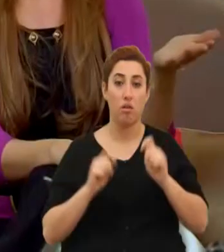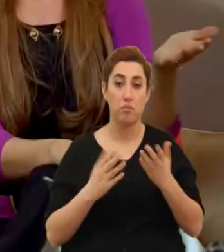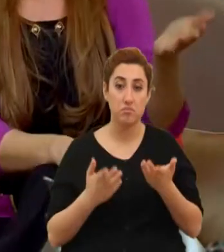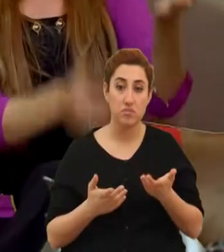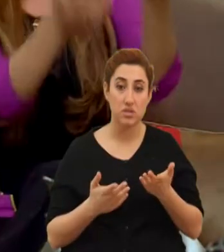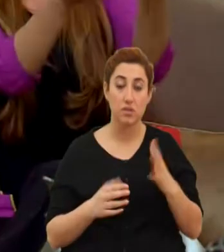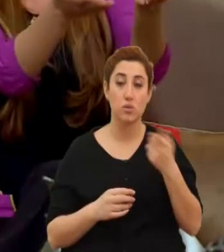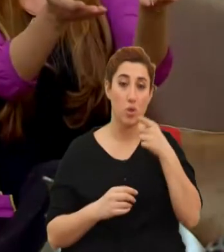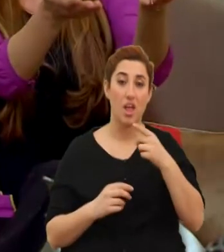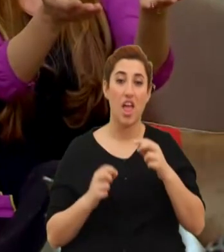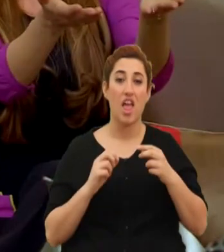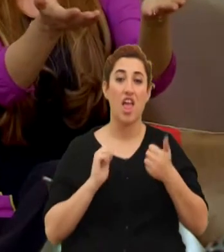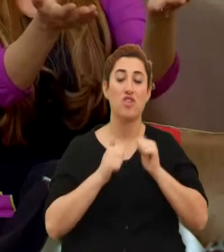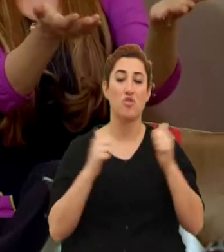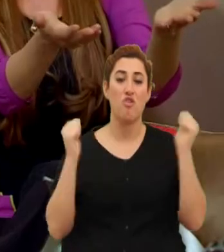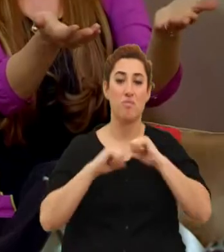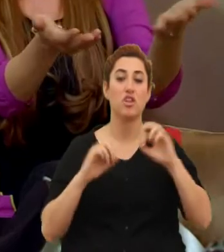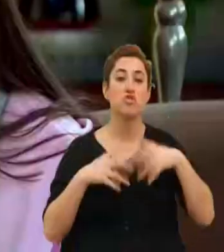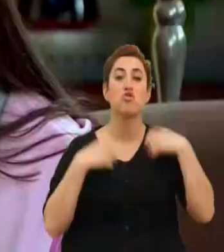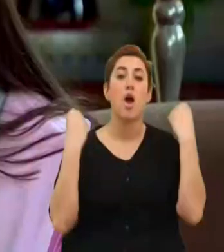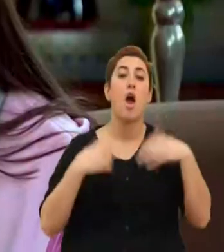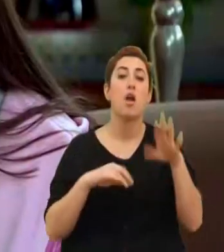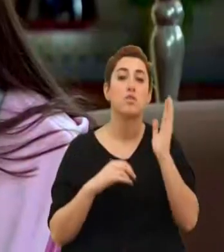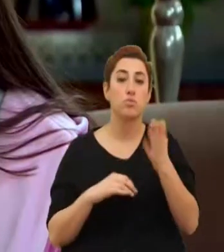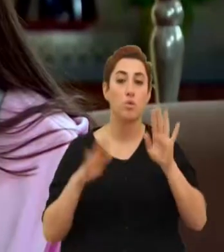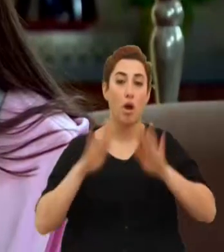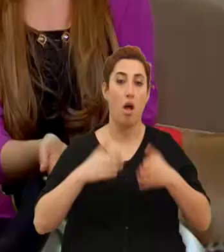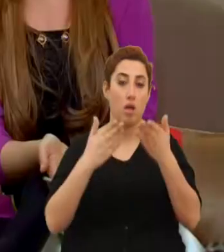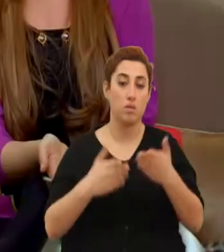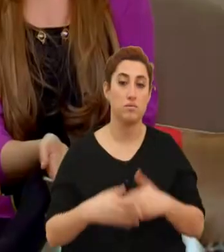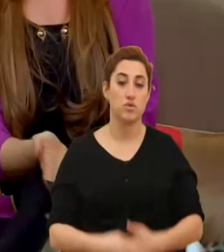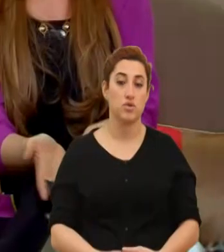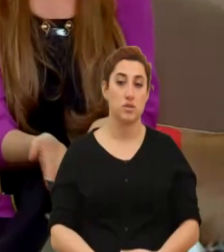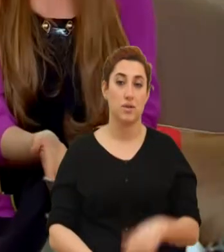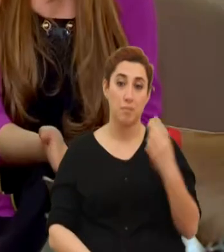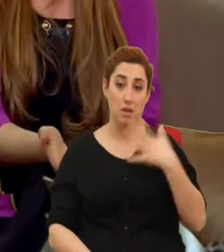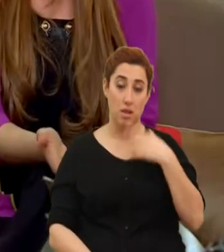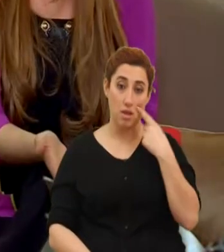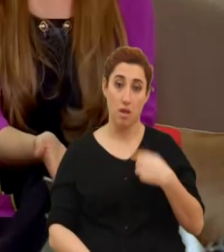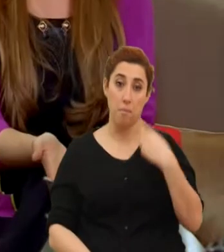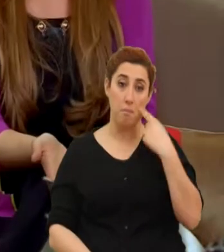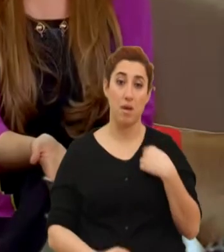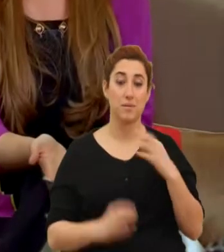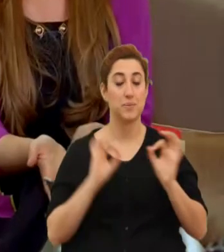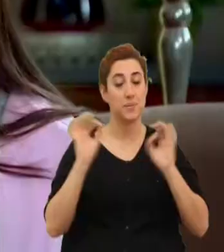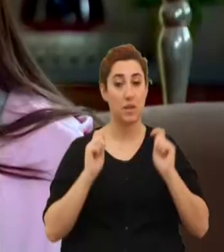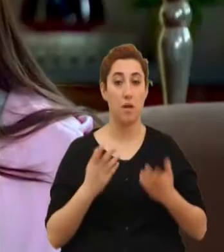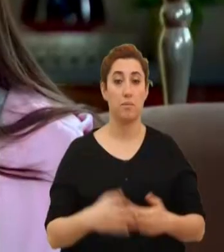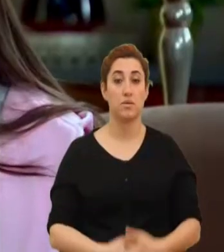darmadağınık. E şu böyle eşofmanı falan hiç üstünden çıkarması diye kalmış üstünde. Biraz bak kendine şıkır pıkır ol